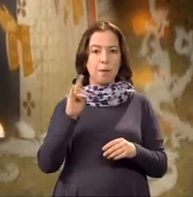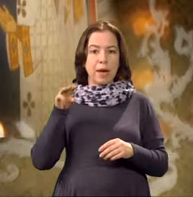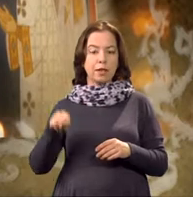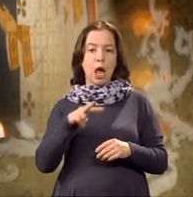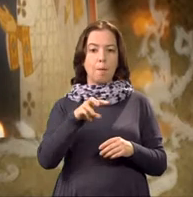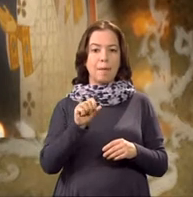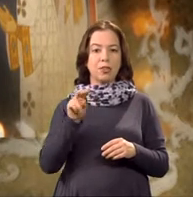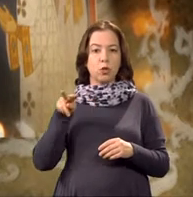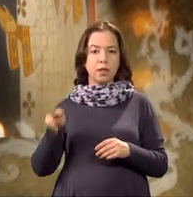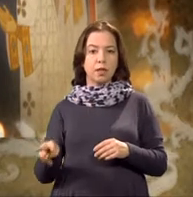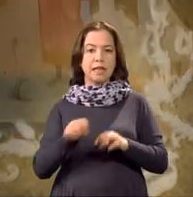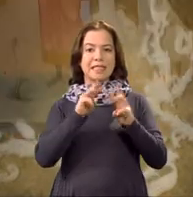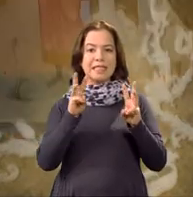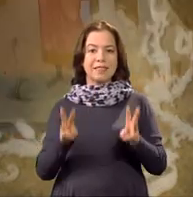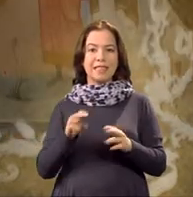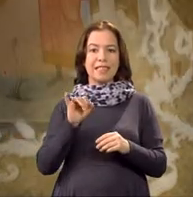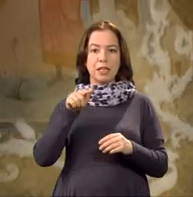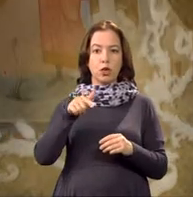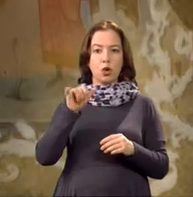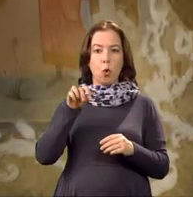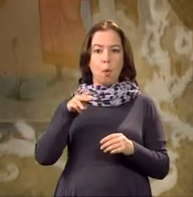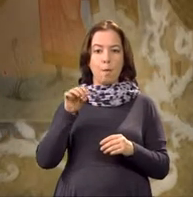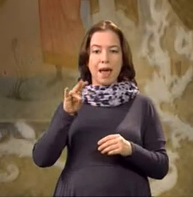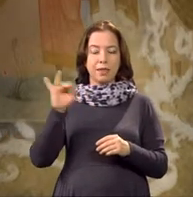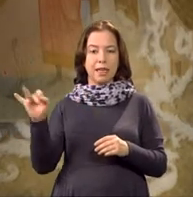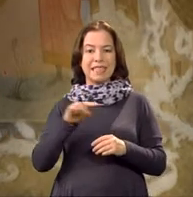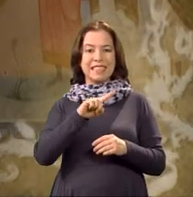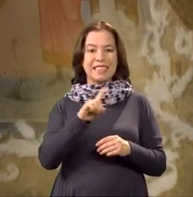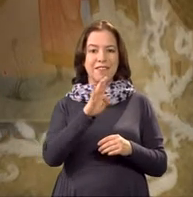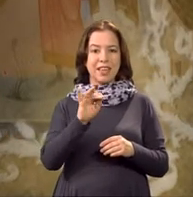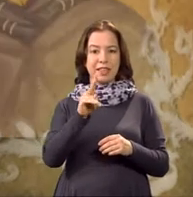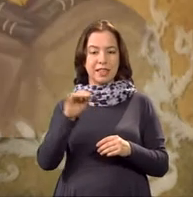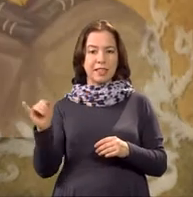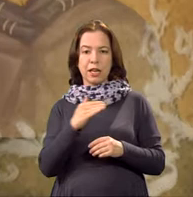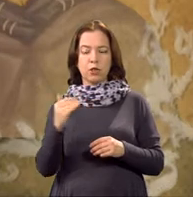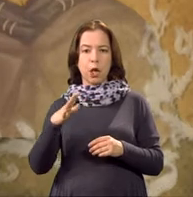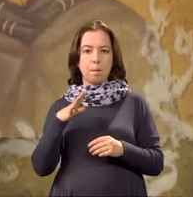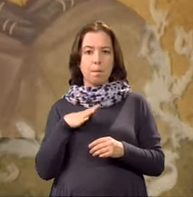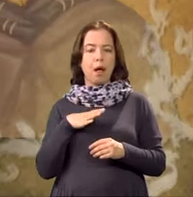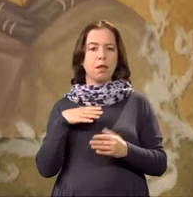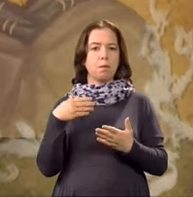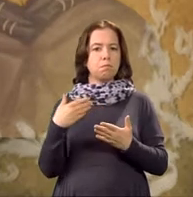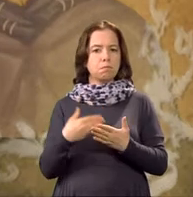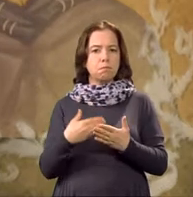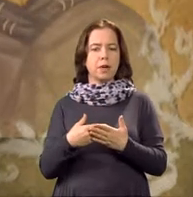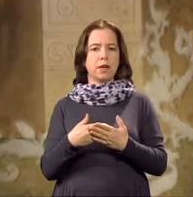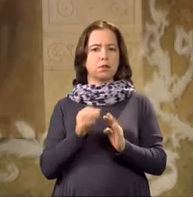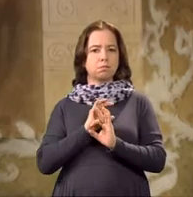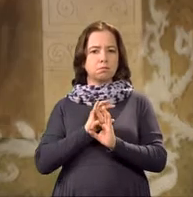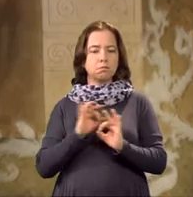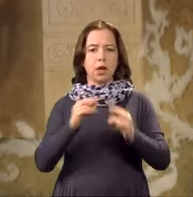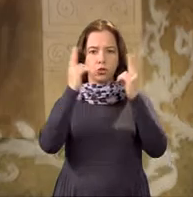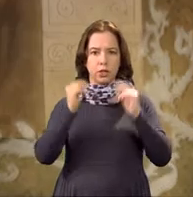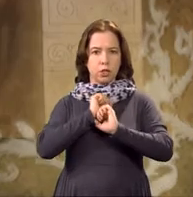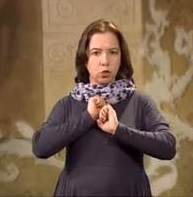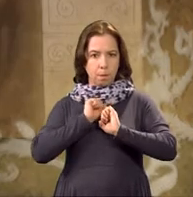– святі ігумени Звіринецькі. Вони були взірцем чернечого подвигу і надихали братію на